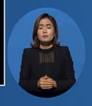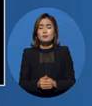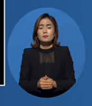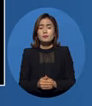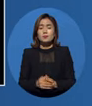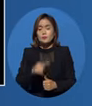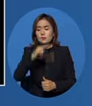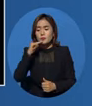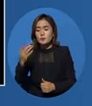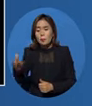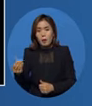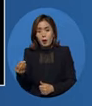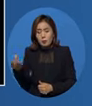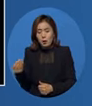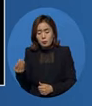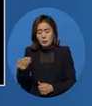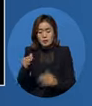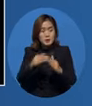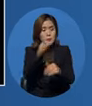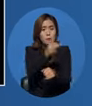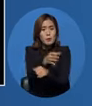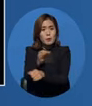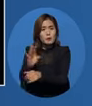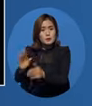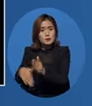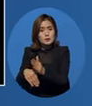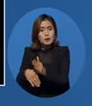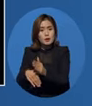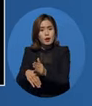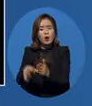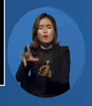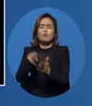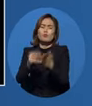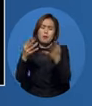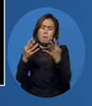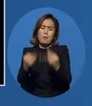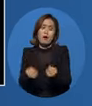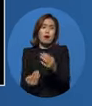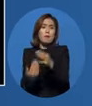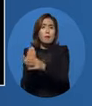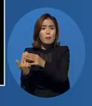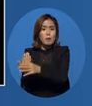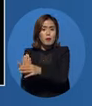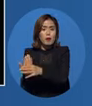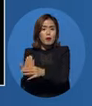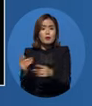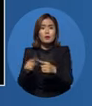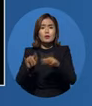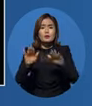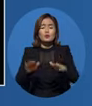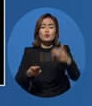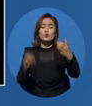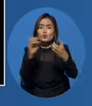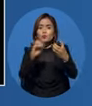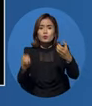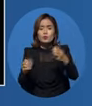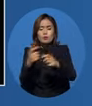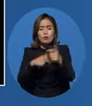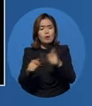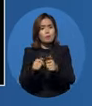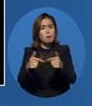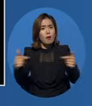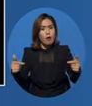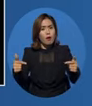굉장히 많이 내고 거 같고 집을 사다 보니까 그 때부터 굉장히 문제가 많이 생겼거든요 그런데 그거를 지금 90% 까지 한다고 하는 것은